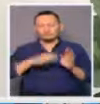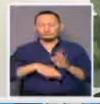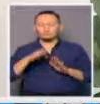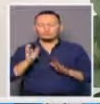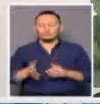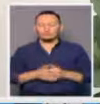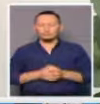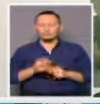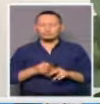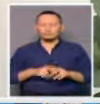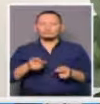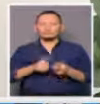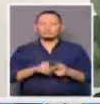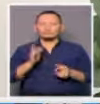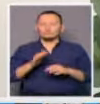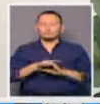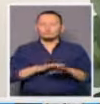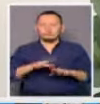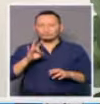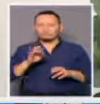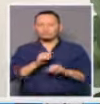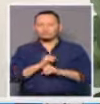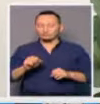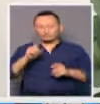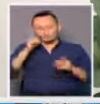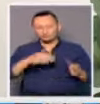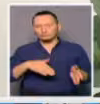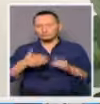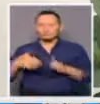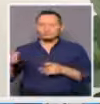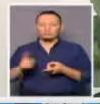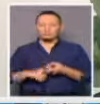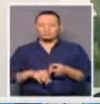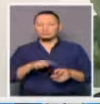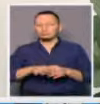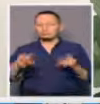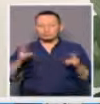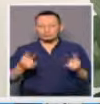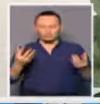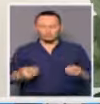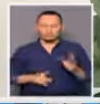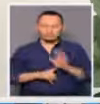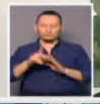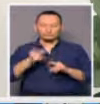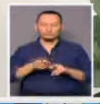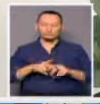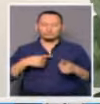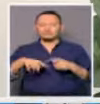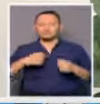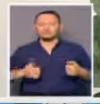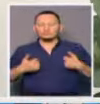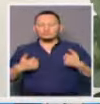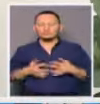нашей страны для будущих поколений. Но нельзя откладывать реализацию этих задач. Надо начинать сегодня. Поэтому мы